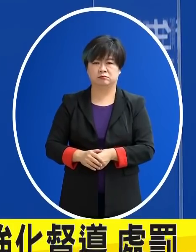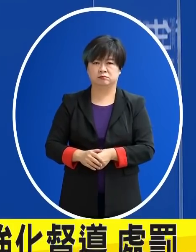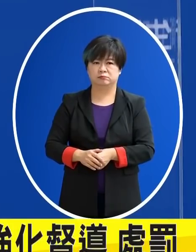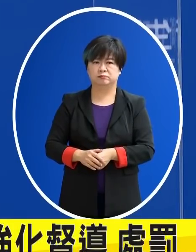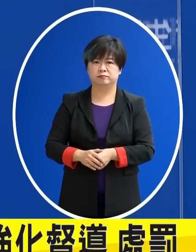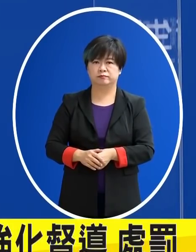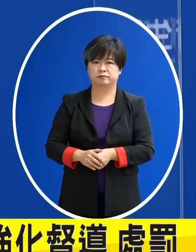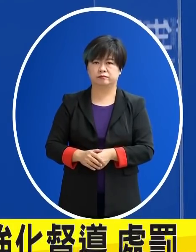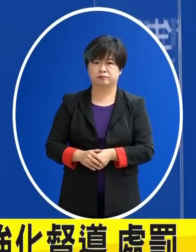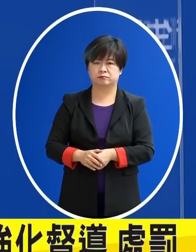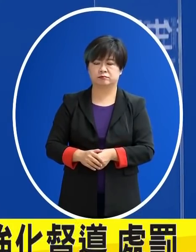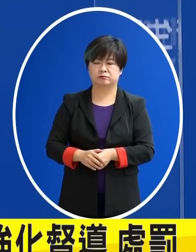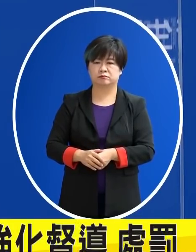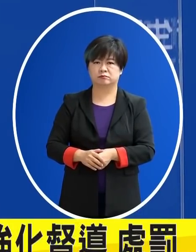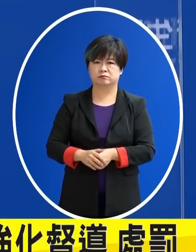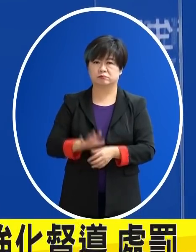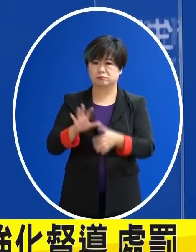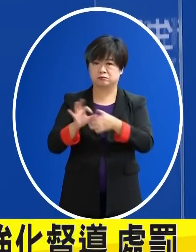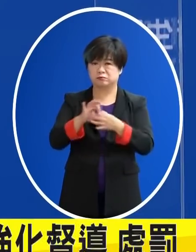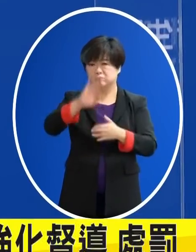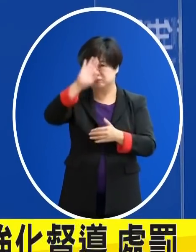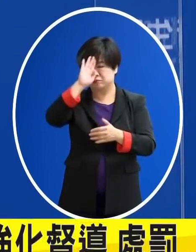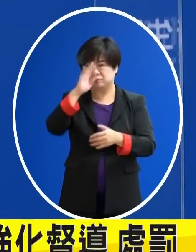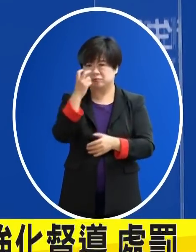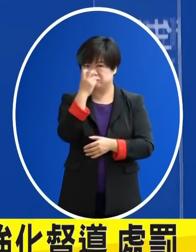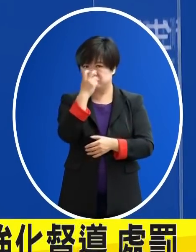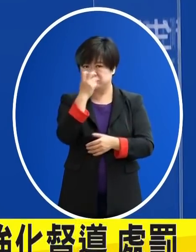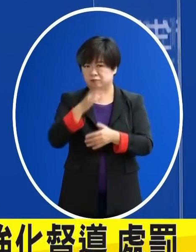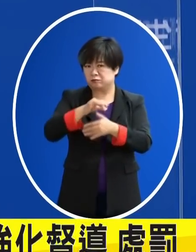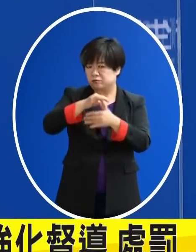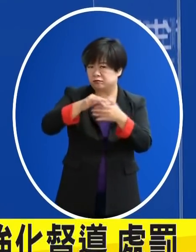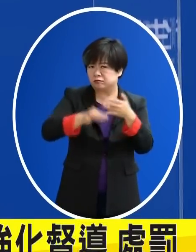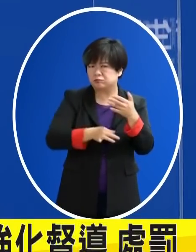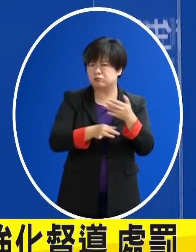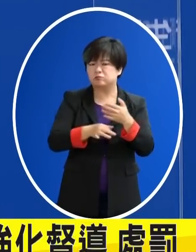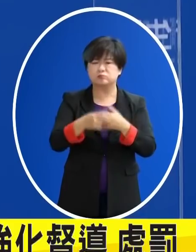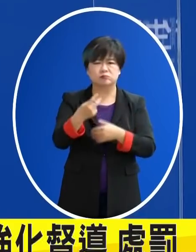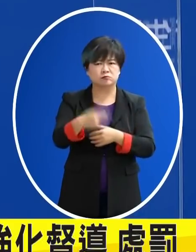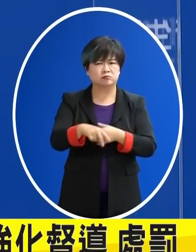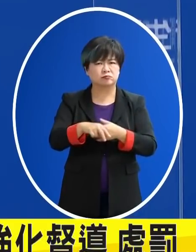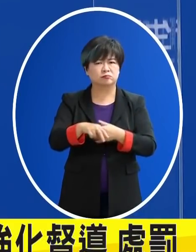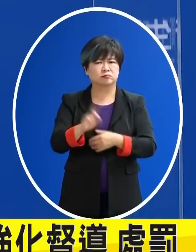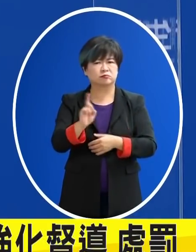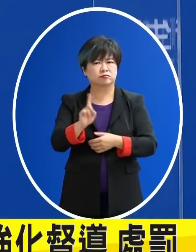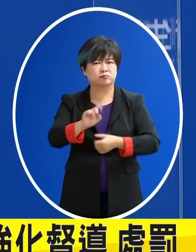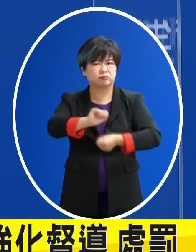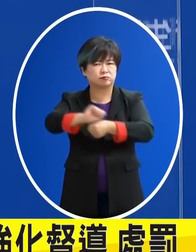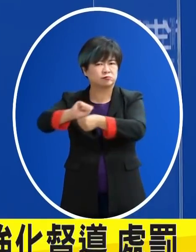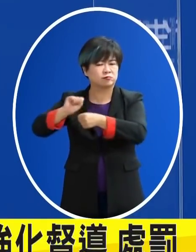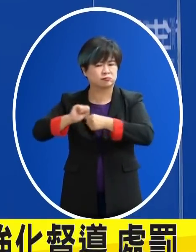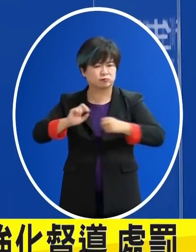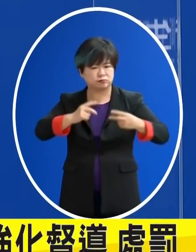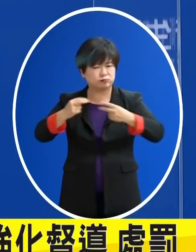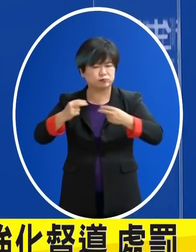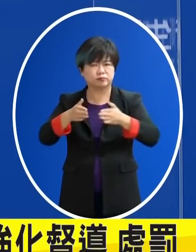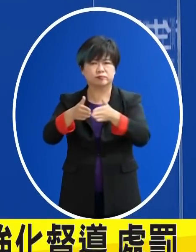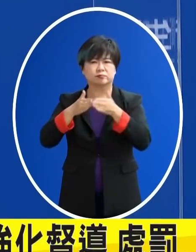完整的这个相关的检疫措施的部分，是不是还有在哪些需要再去做调整？